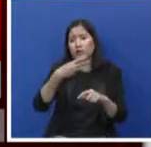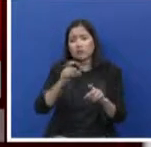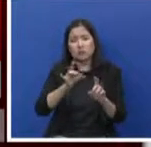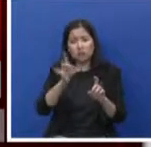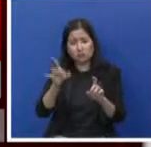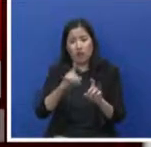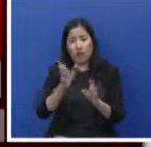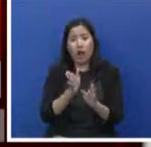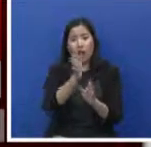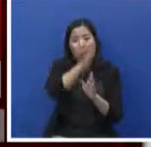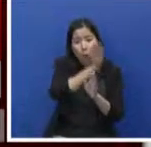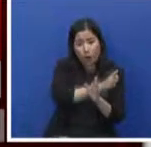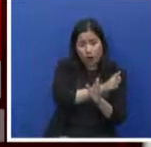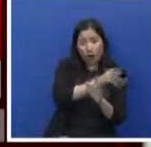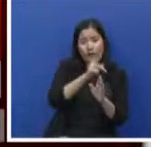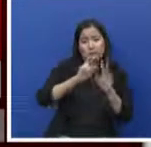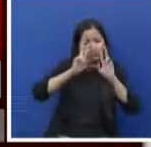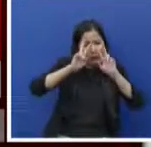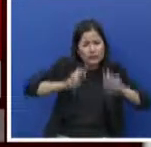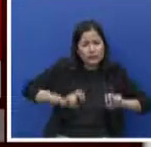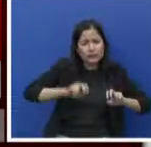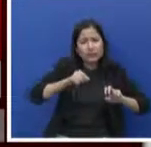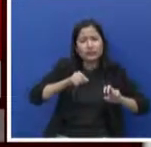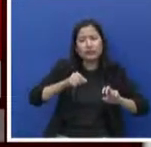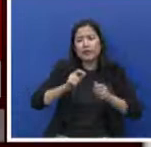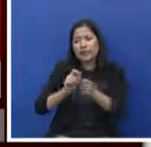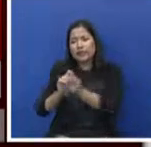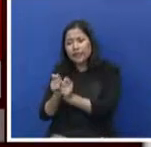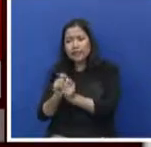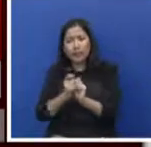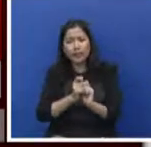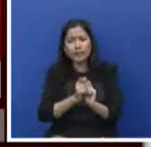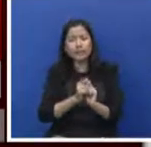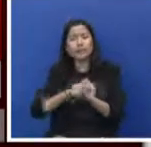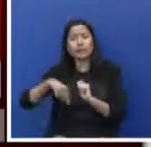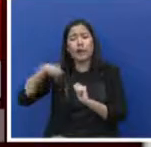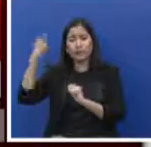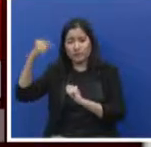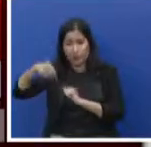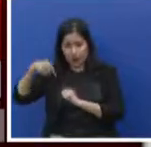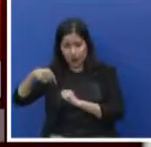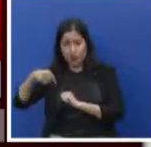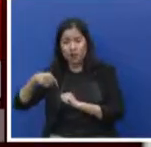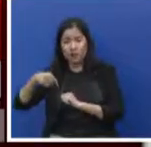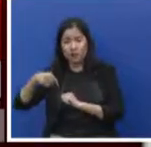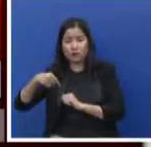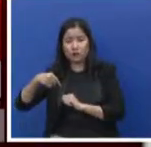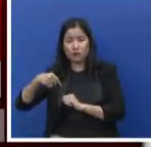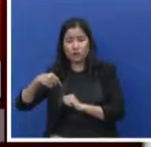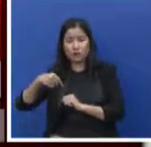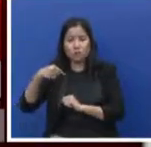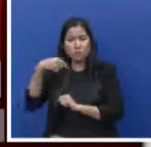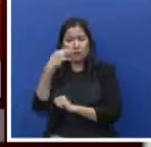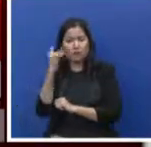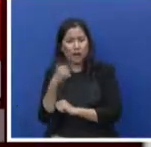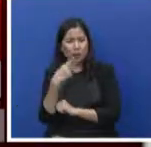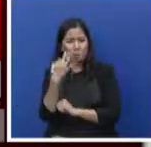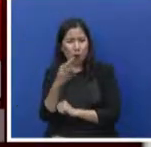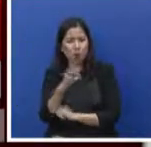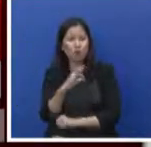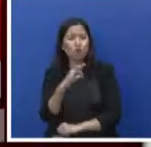Mulai dari fase awal, tracing, tracking, testing, sampai sekarang fase yang terbaru ini adalah